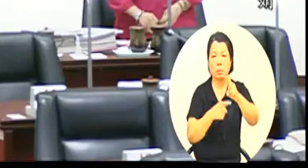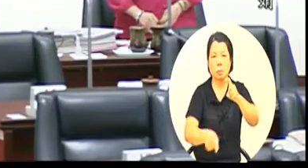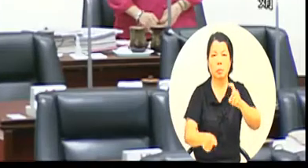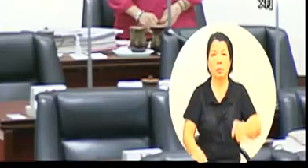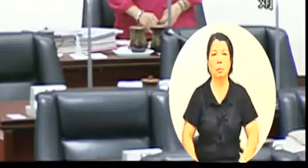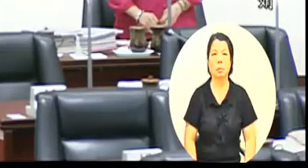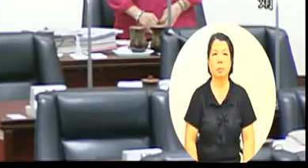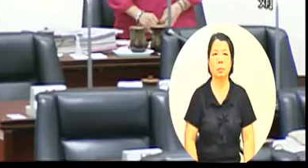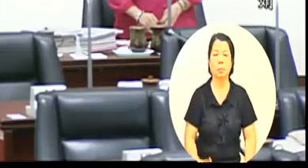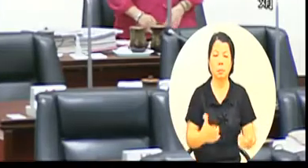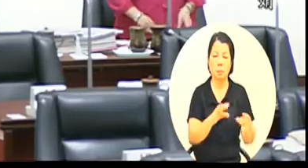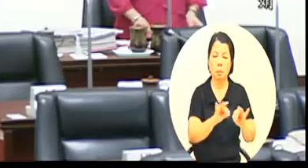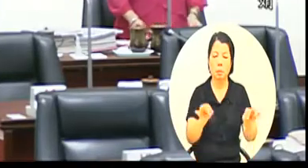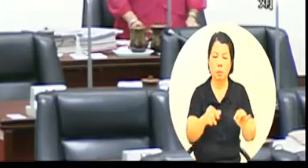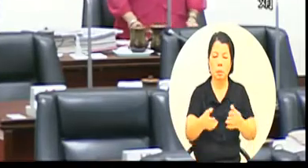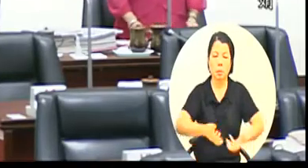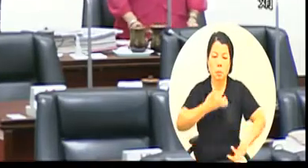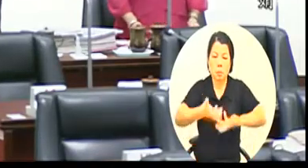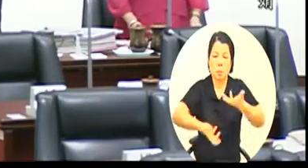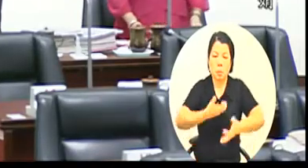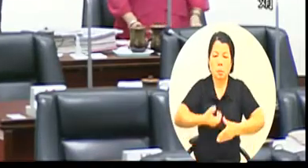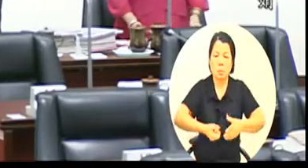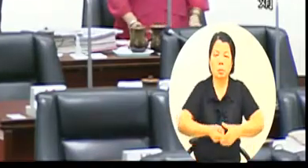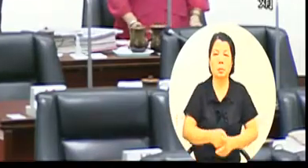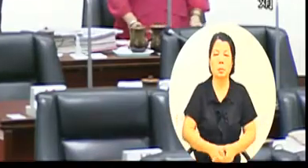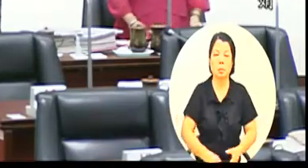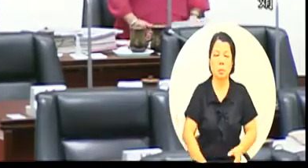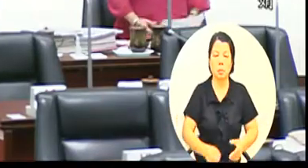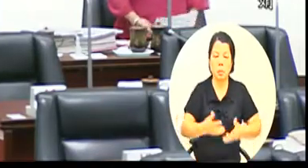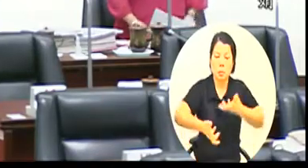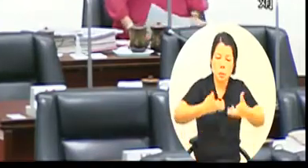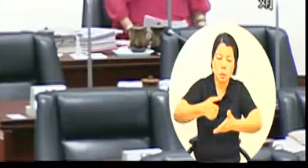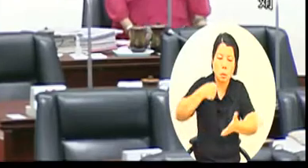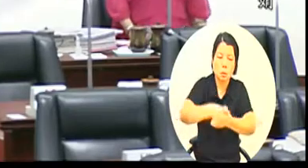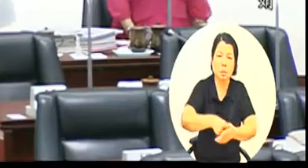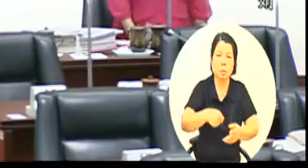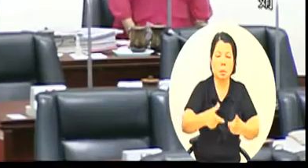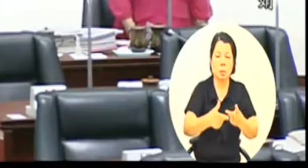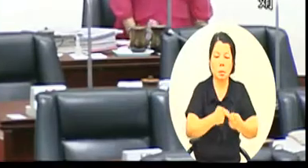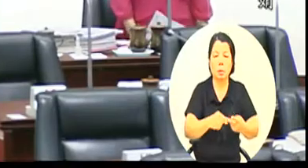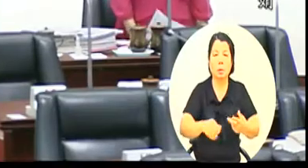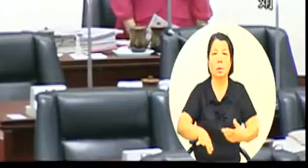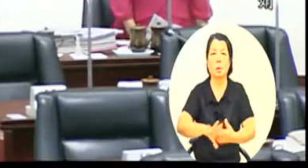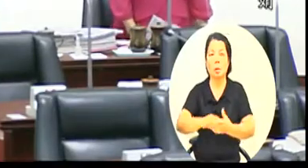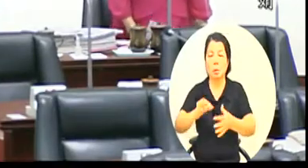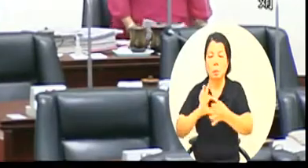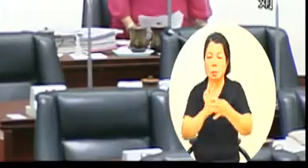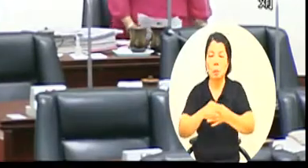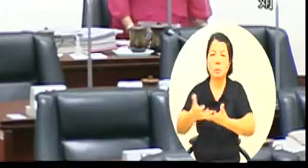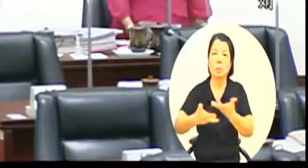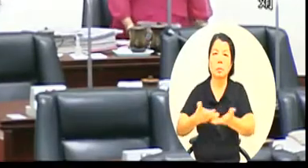像是地方热心公益啦，或者是有关业务的机关主管。